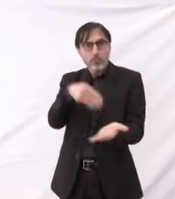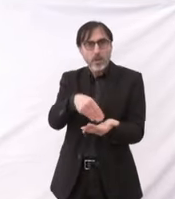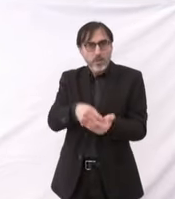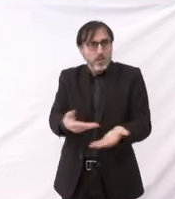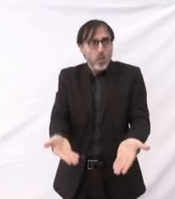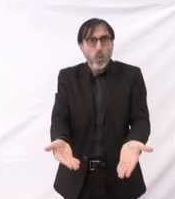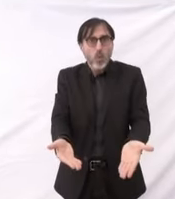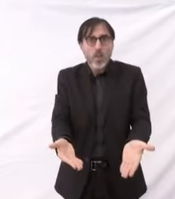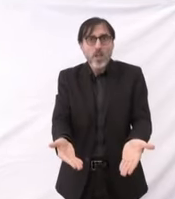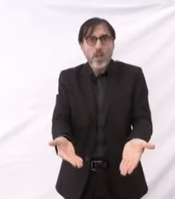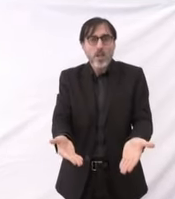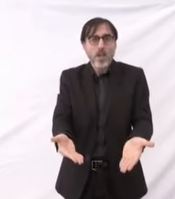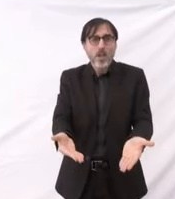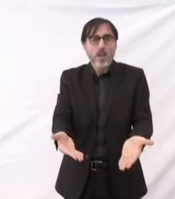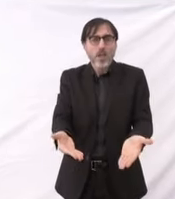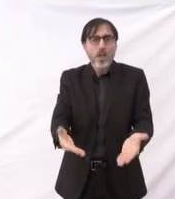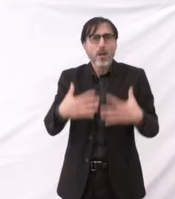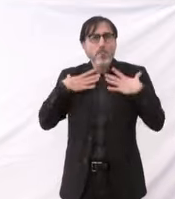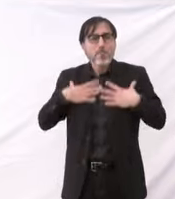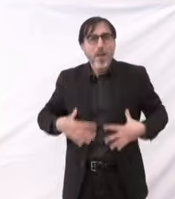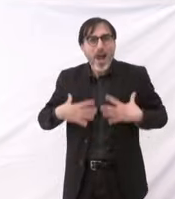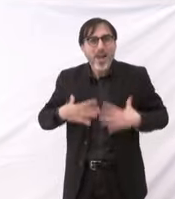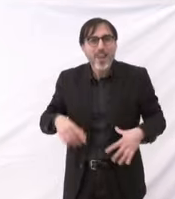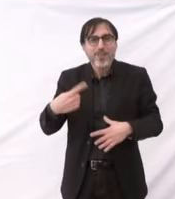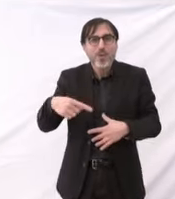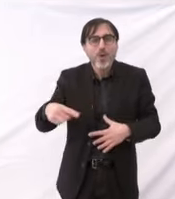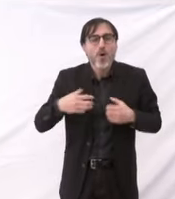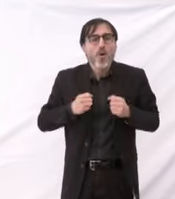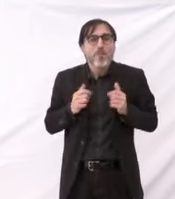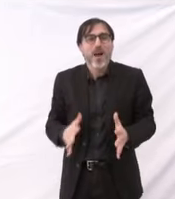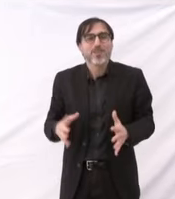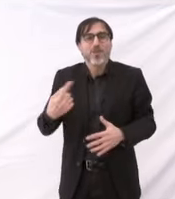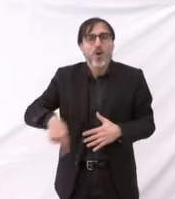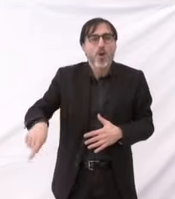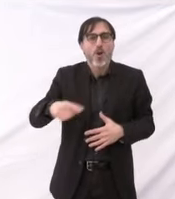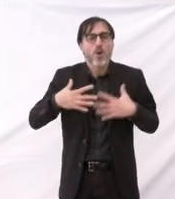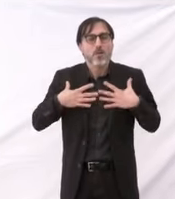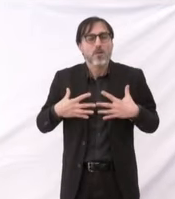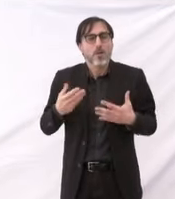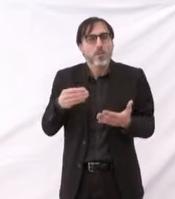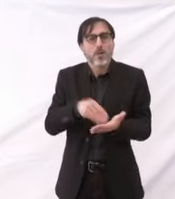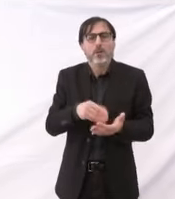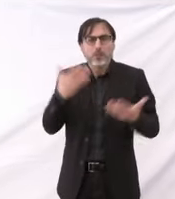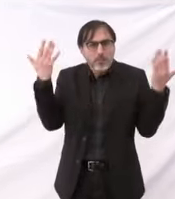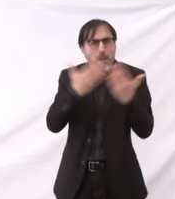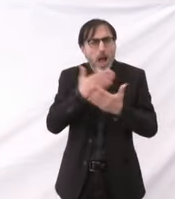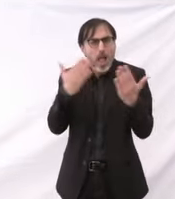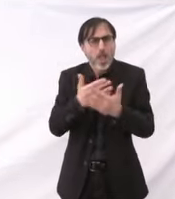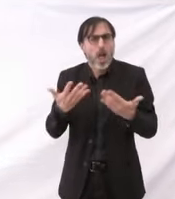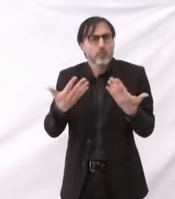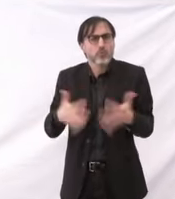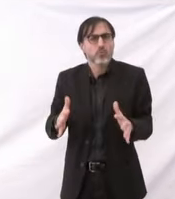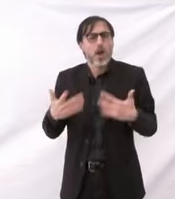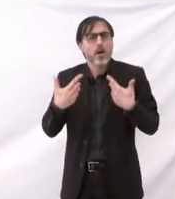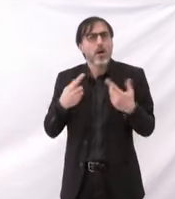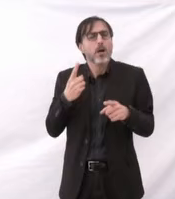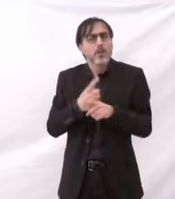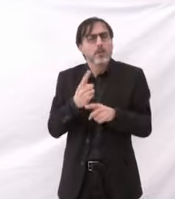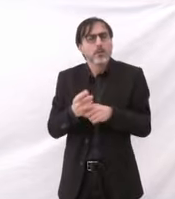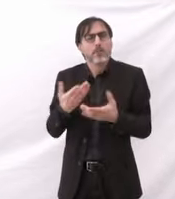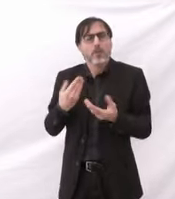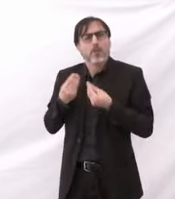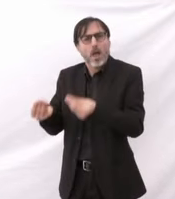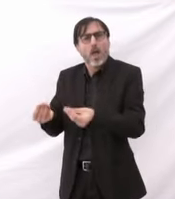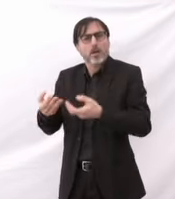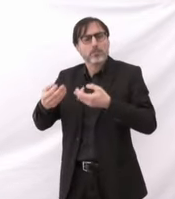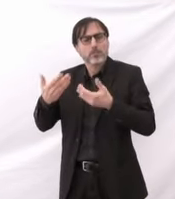Sono qui, con le loro magliette, la loro passione. Hanno sbagliato, devono rendere